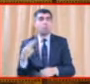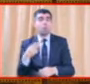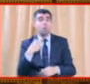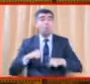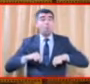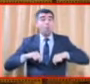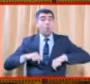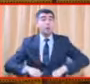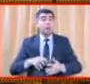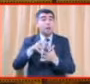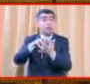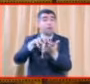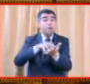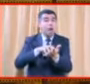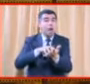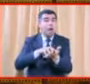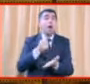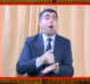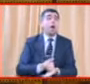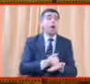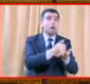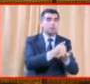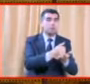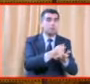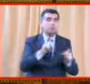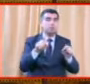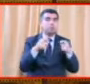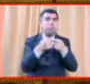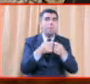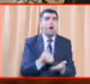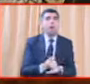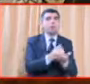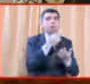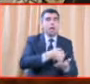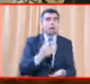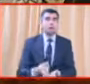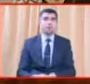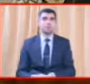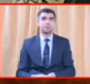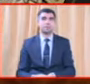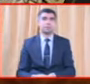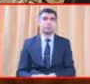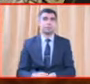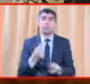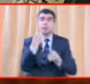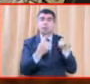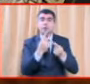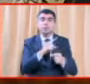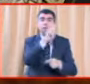الفلاحه اللي دار لنا واحد الحل بعدا، ولينا تنشدوا الاعانات. شكرا سيد النائب المحترم. هل من تعقيب